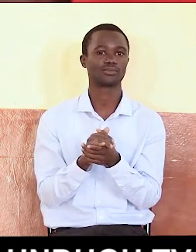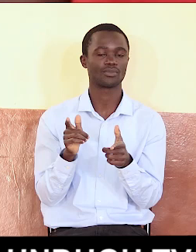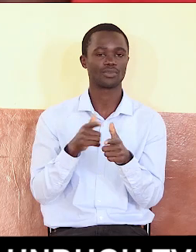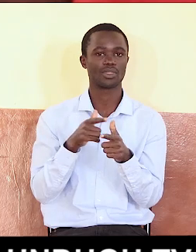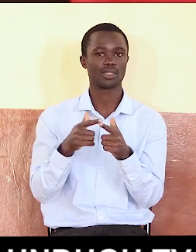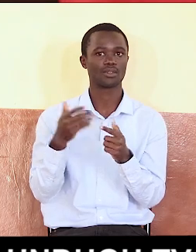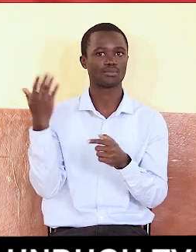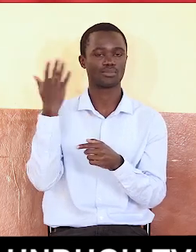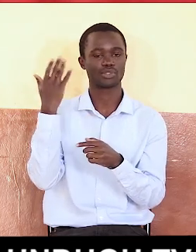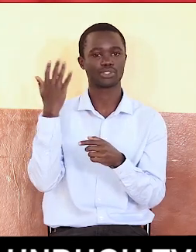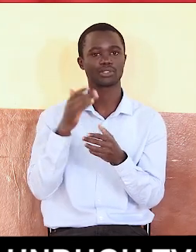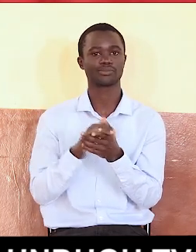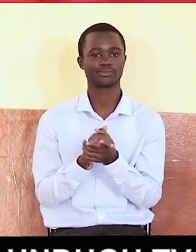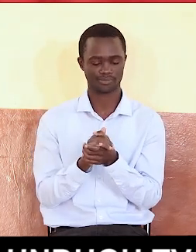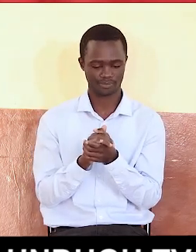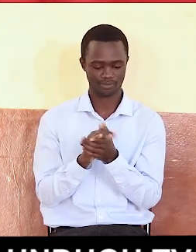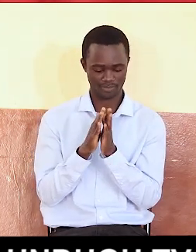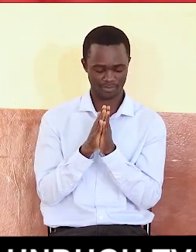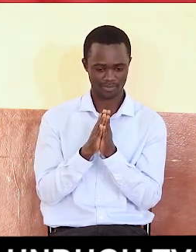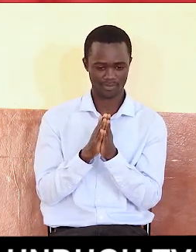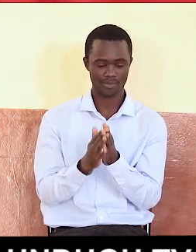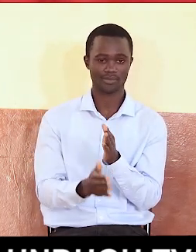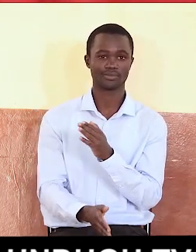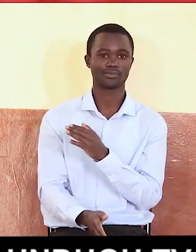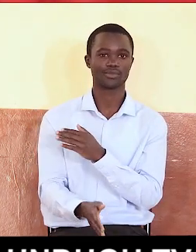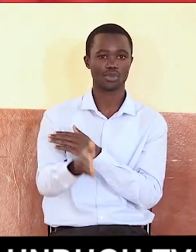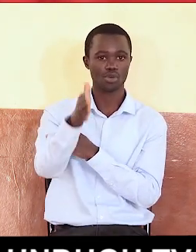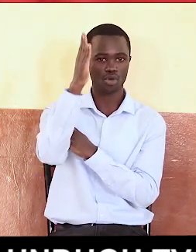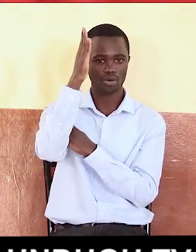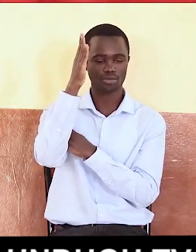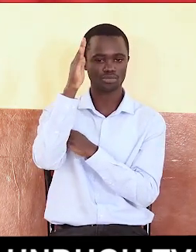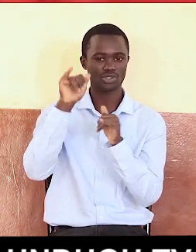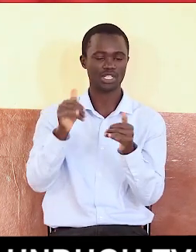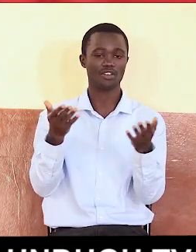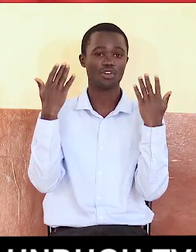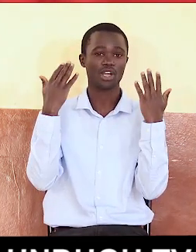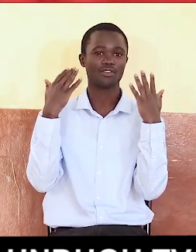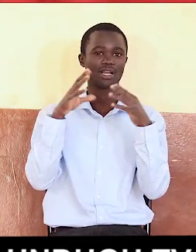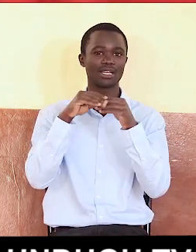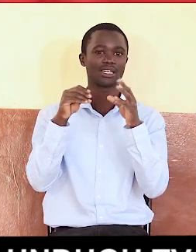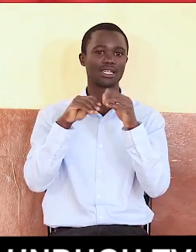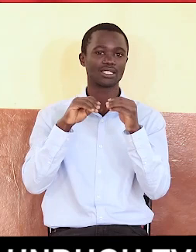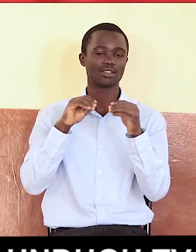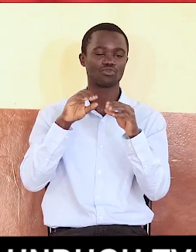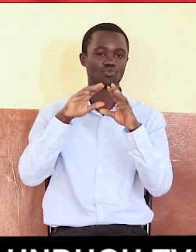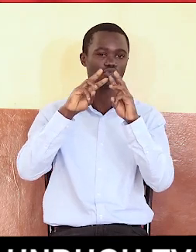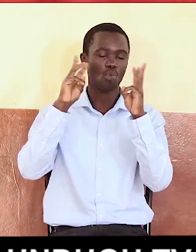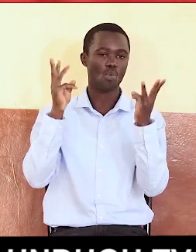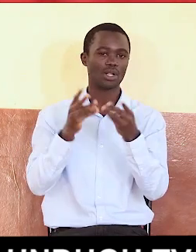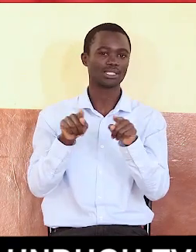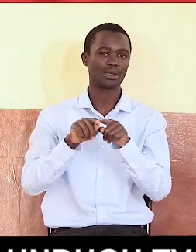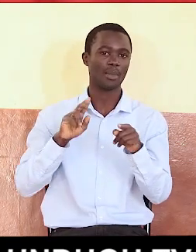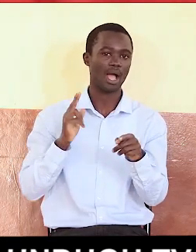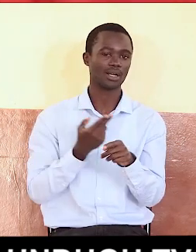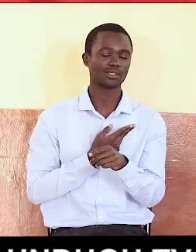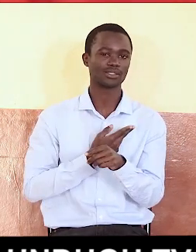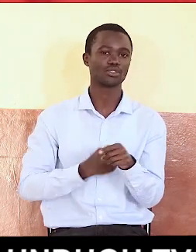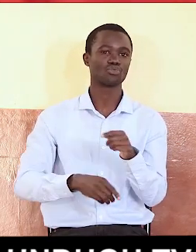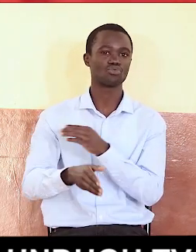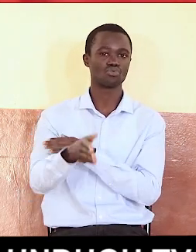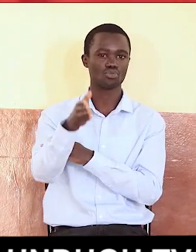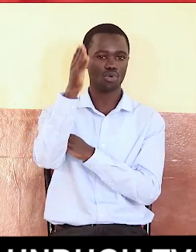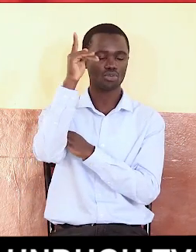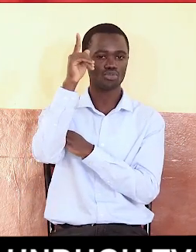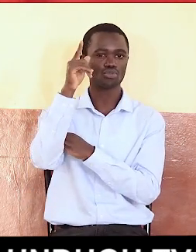neno. Baba huishia milele, muumba wetu, Mungu